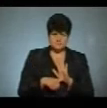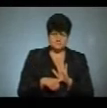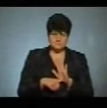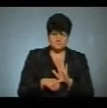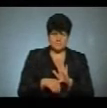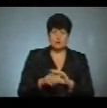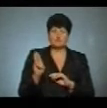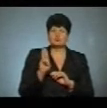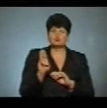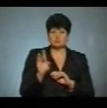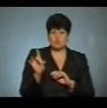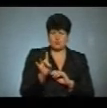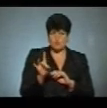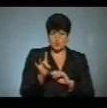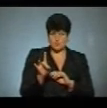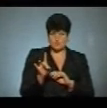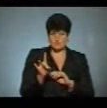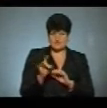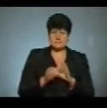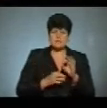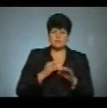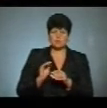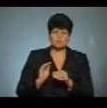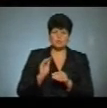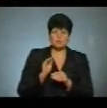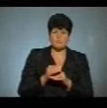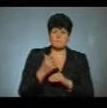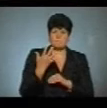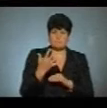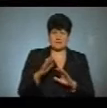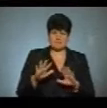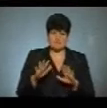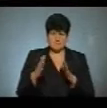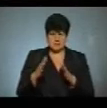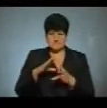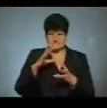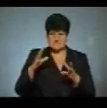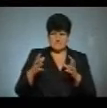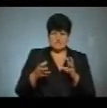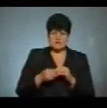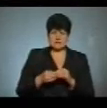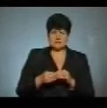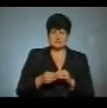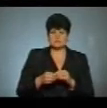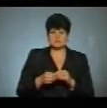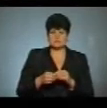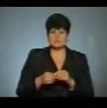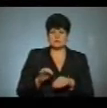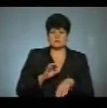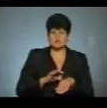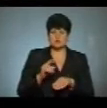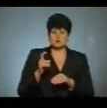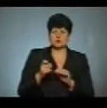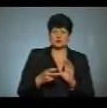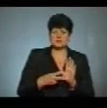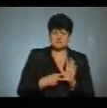256. В Шумському районі за добу додавалося 5 випадків, і загальна кількість постраждалих складає 107.